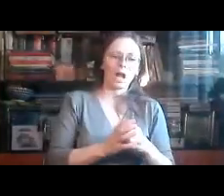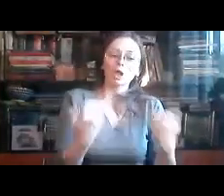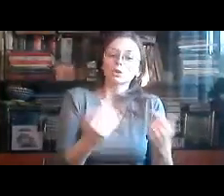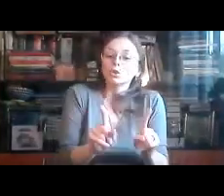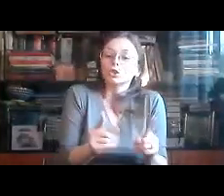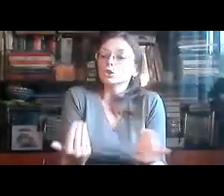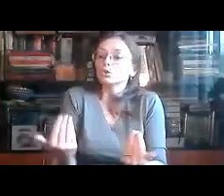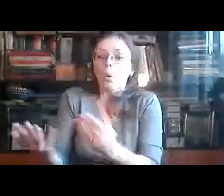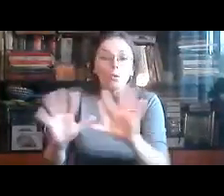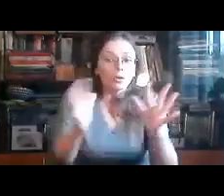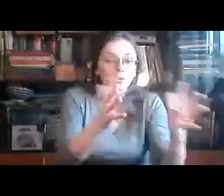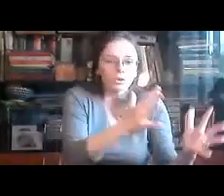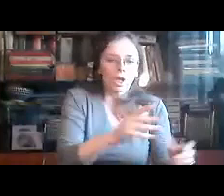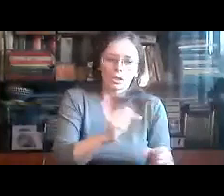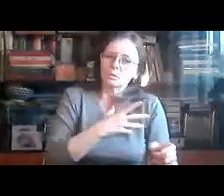слова. Да,